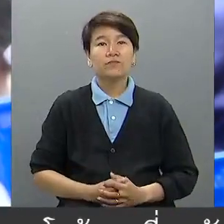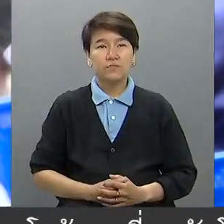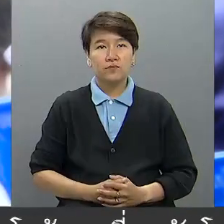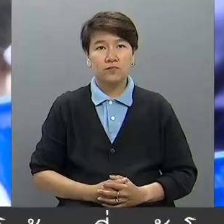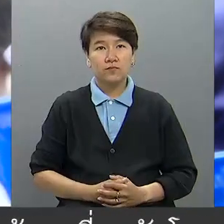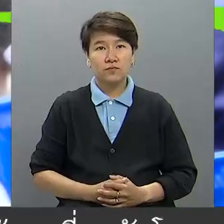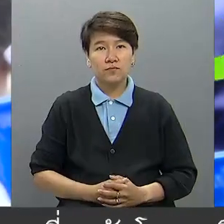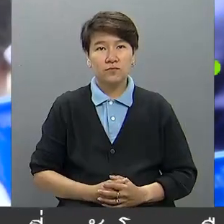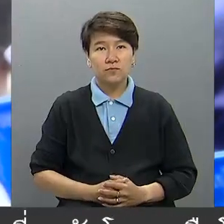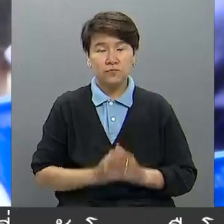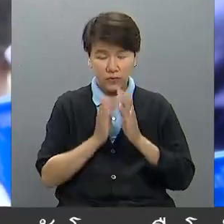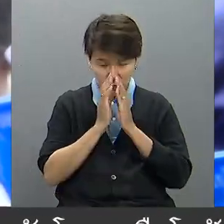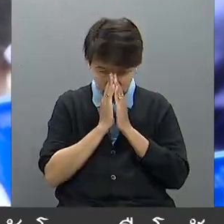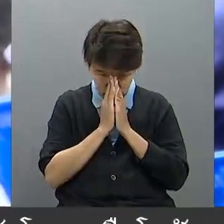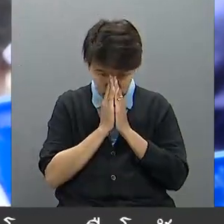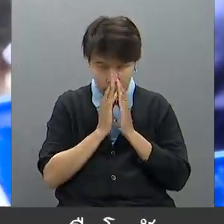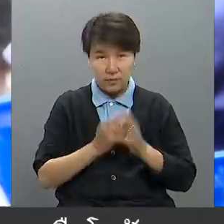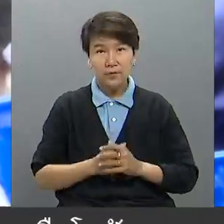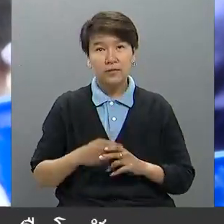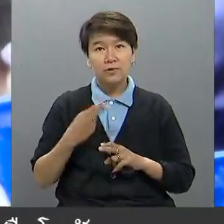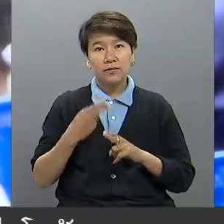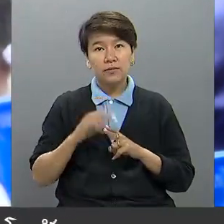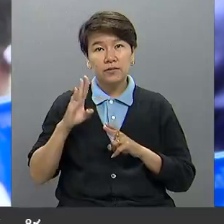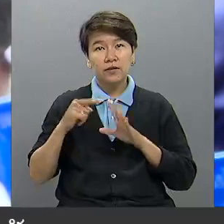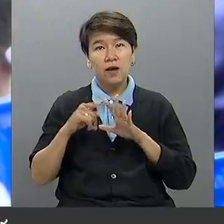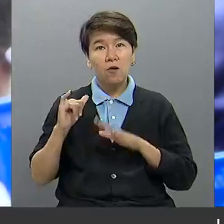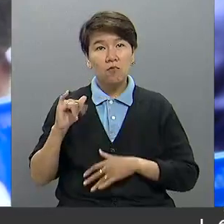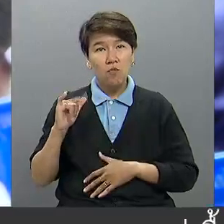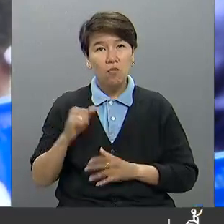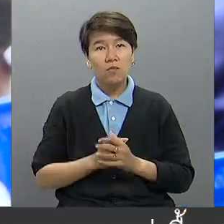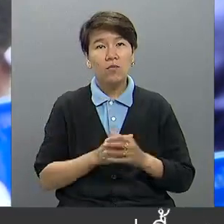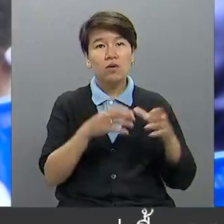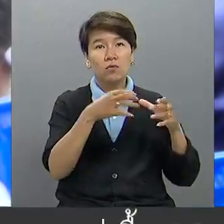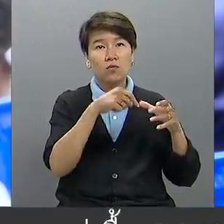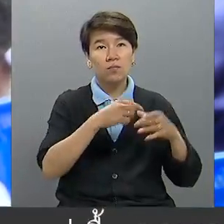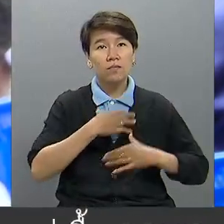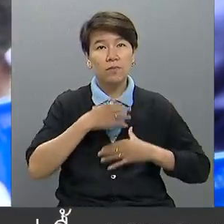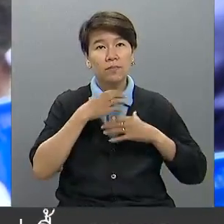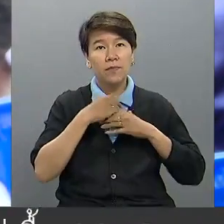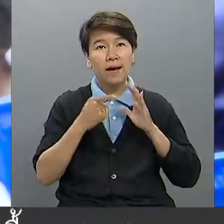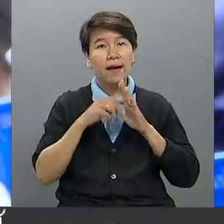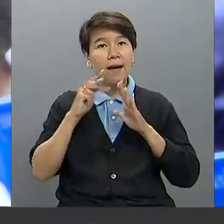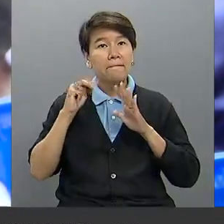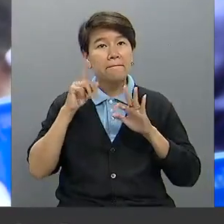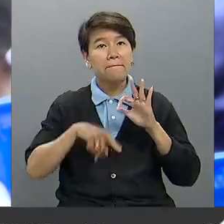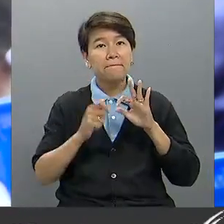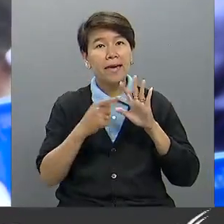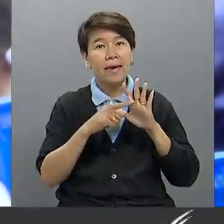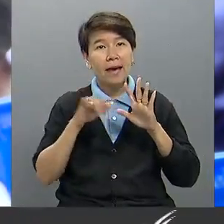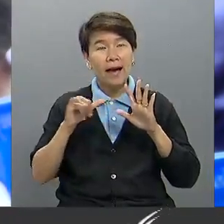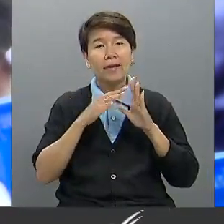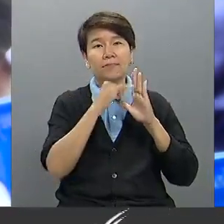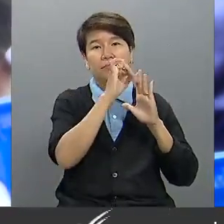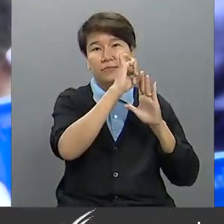สวัสดีค่ะชื่อนางบุญพงมาจากแม่อายบ้านท่าตอนอำเภอแม่อายจังหวัดเชียงใหม่ค่ะ